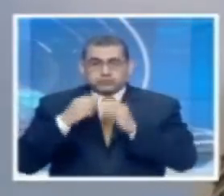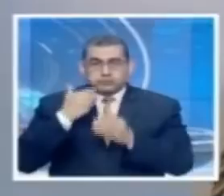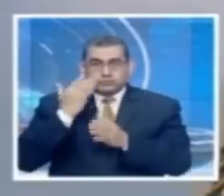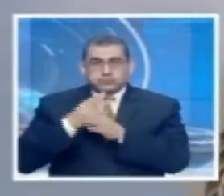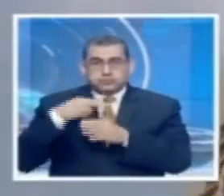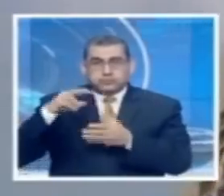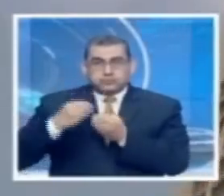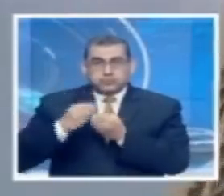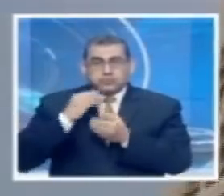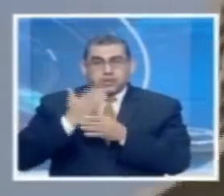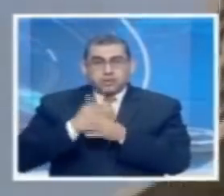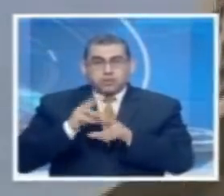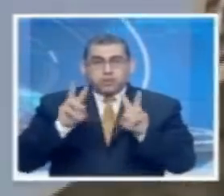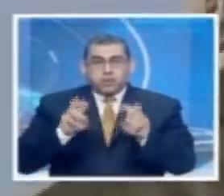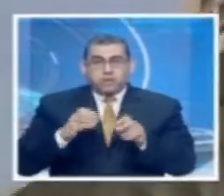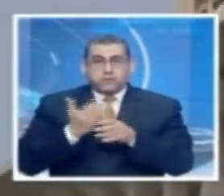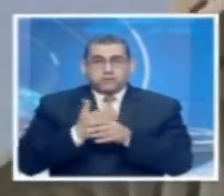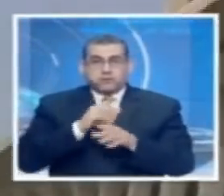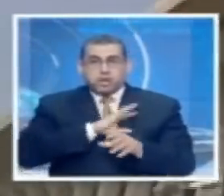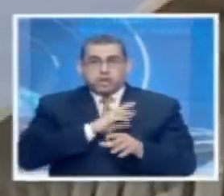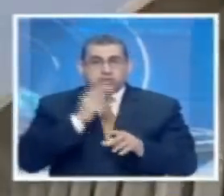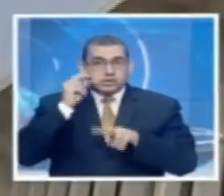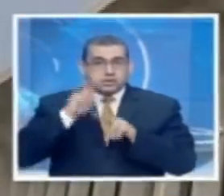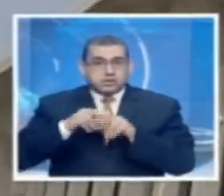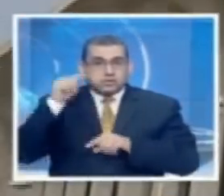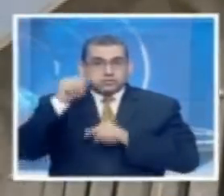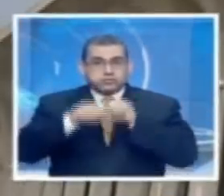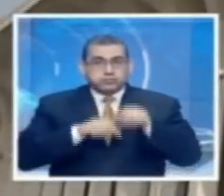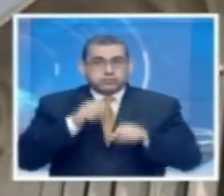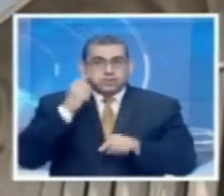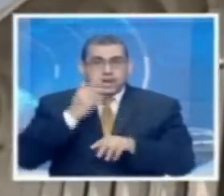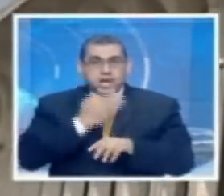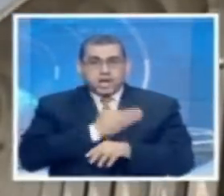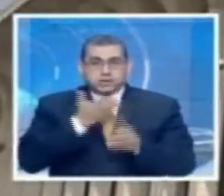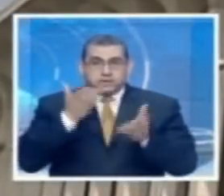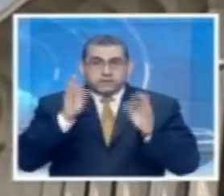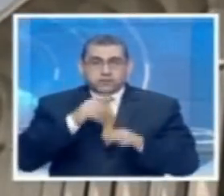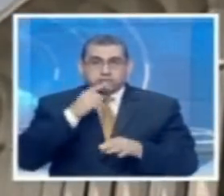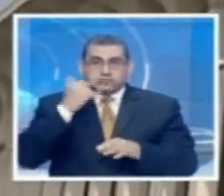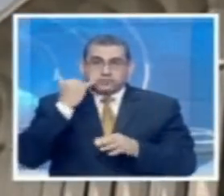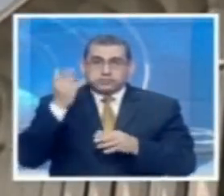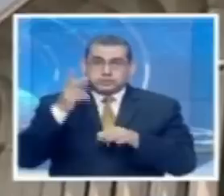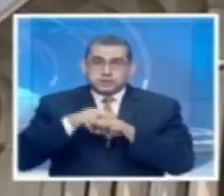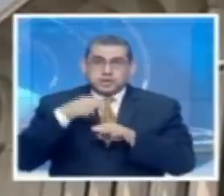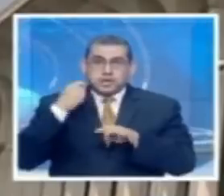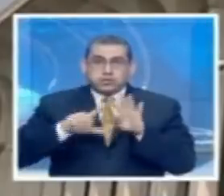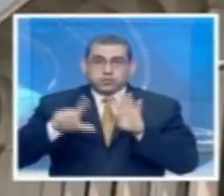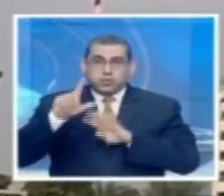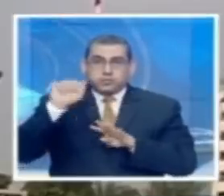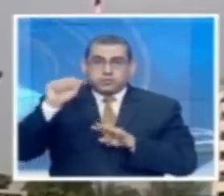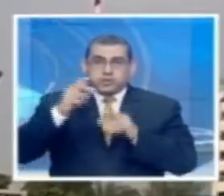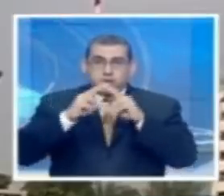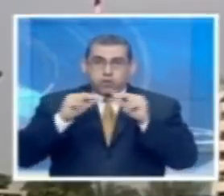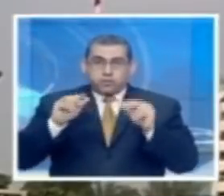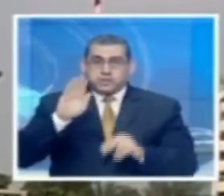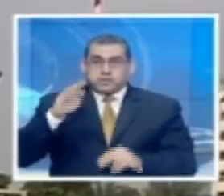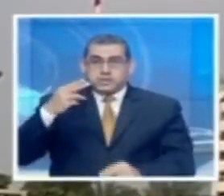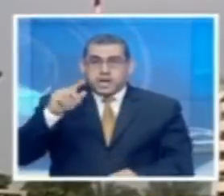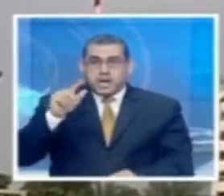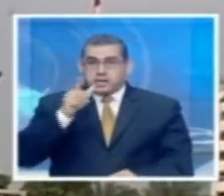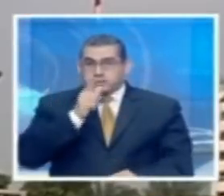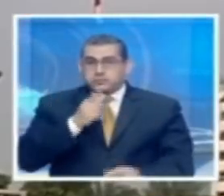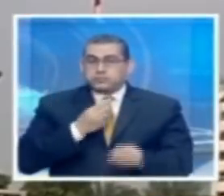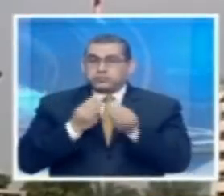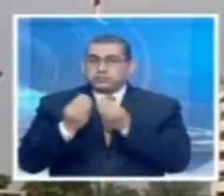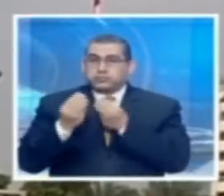والتنسيق من أجل إنهاء التصعيد العسكري على غزة، كما بحث شكري في اتصال هاتفي مع رئيس الوزراء اللبناني المكلف